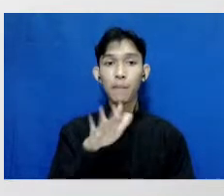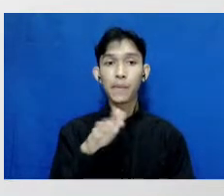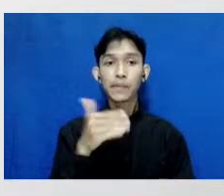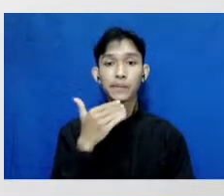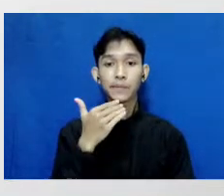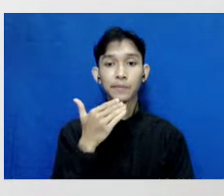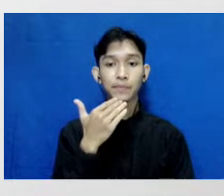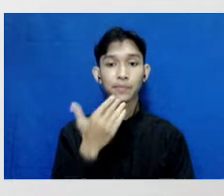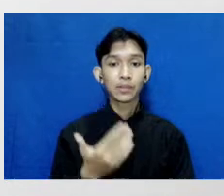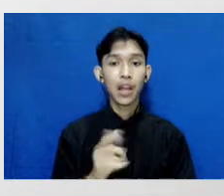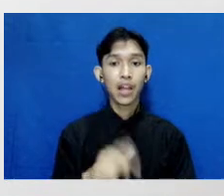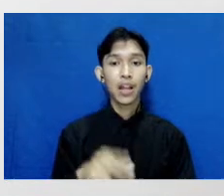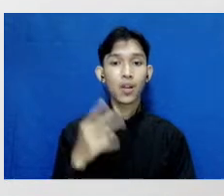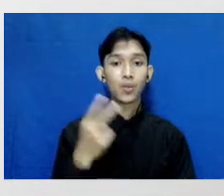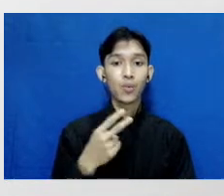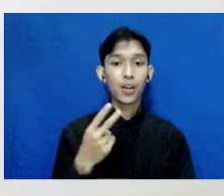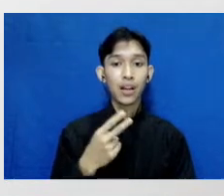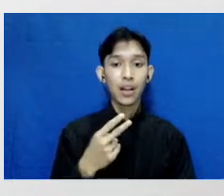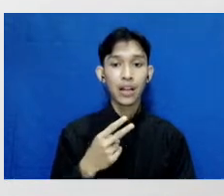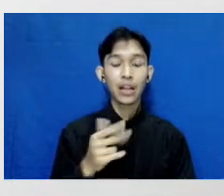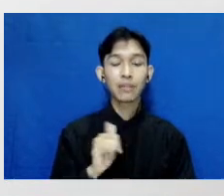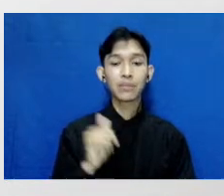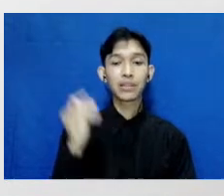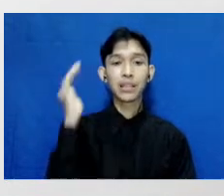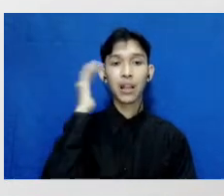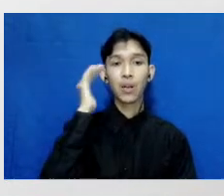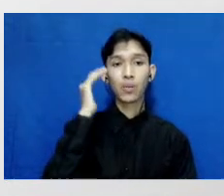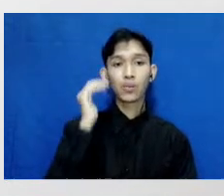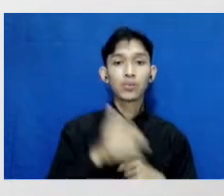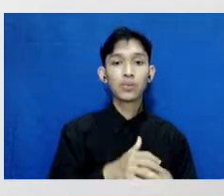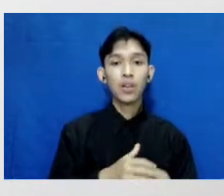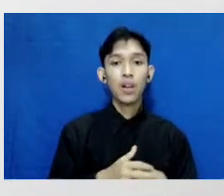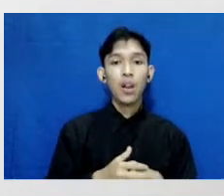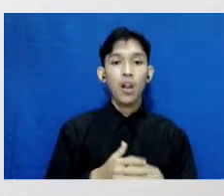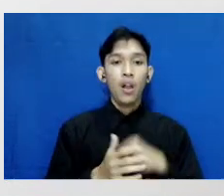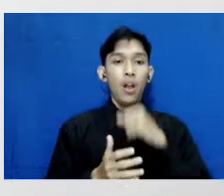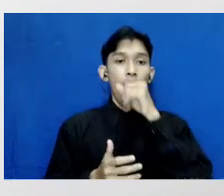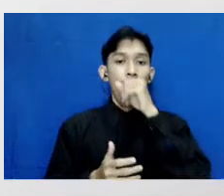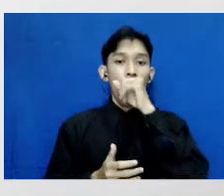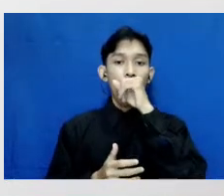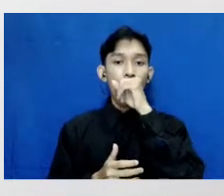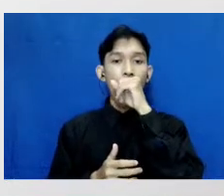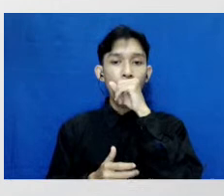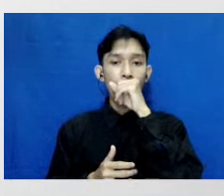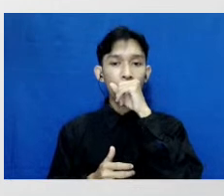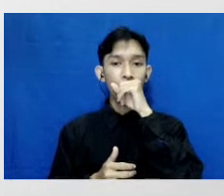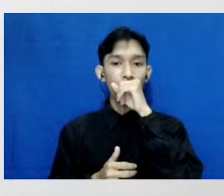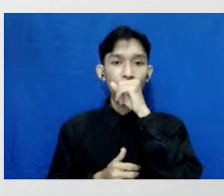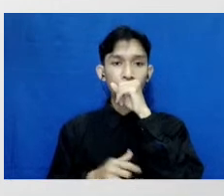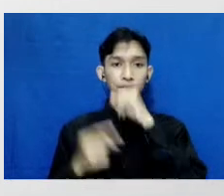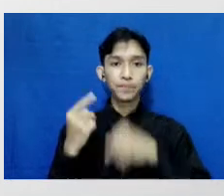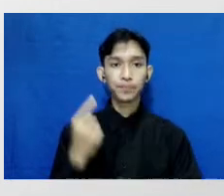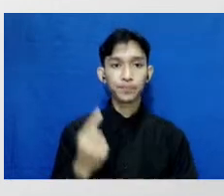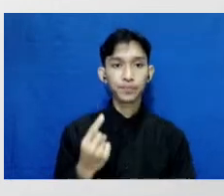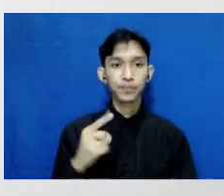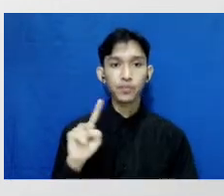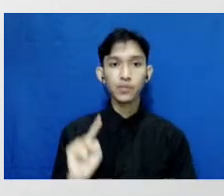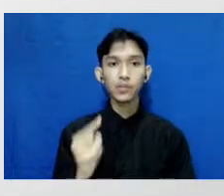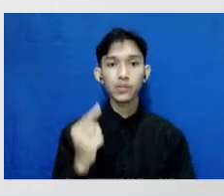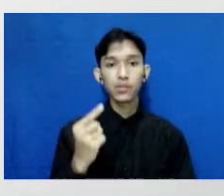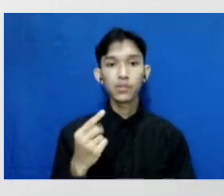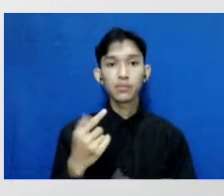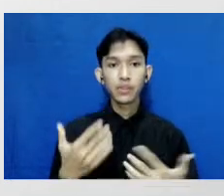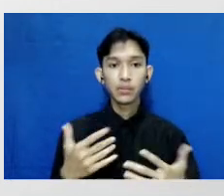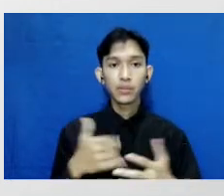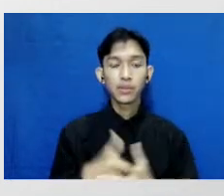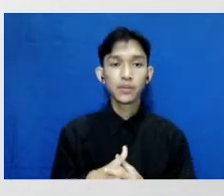adalah ada dua hal aja sih yang sepengetahuan saya yang dapat kita dapatkan dari teman-teman di DPR. Satu, yang paling utama, yang paling